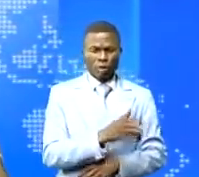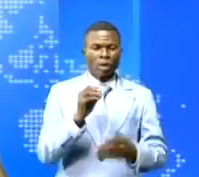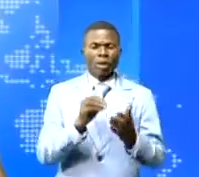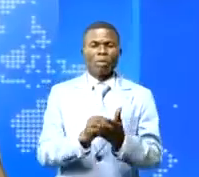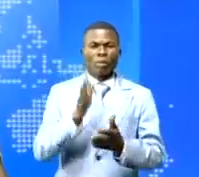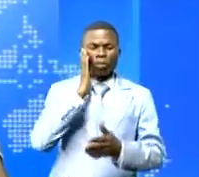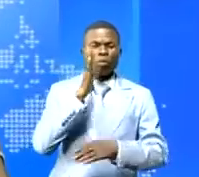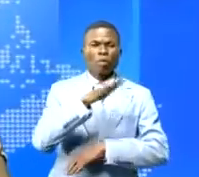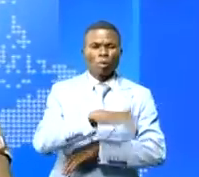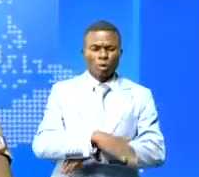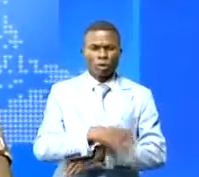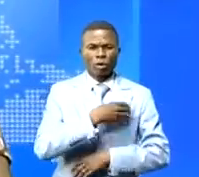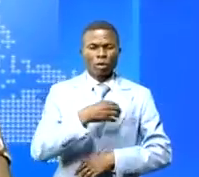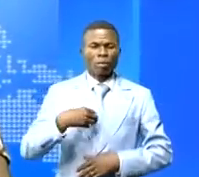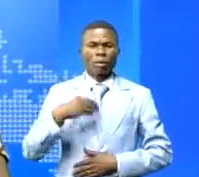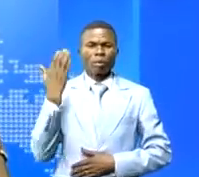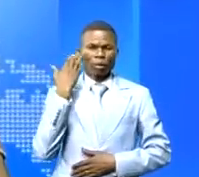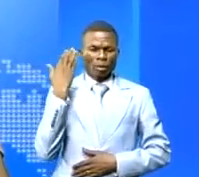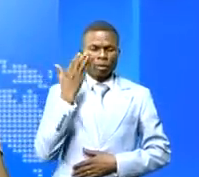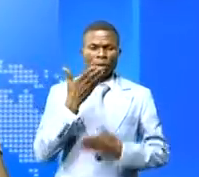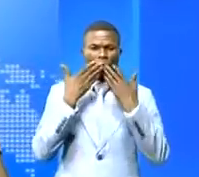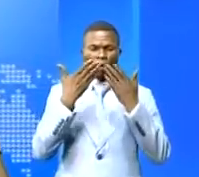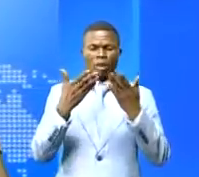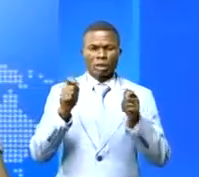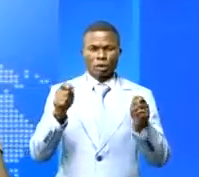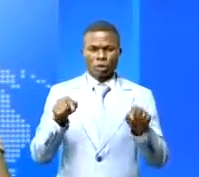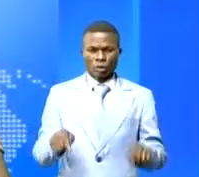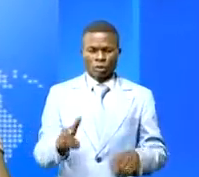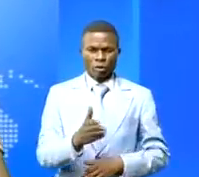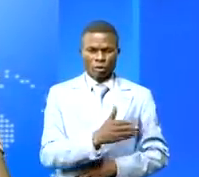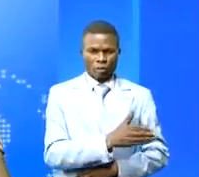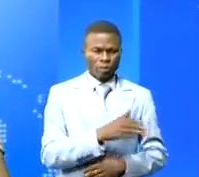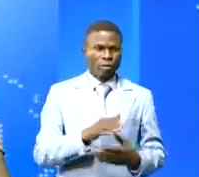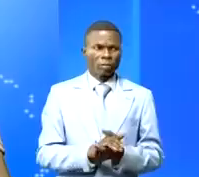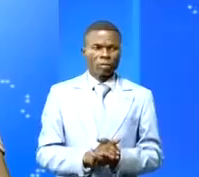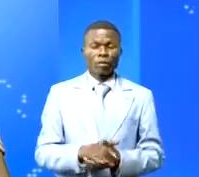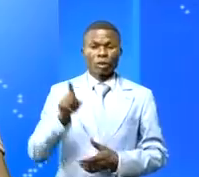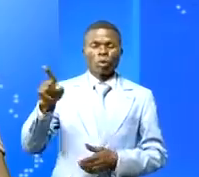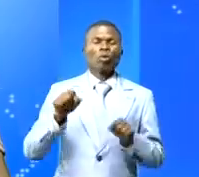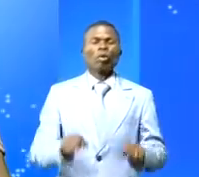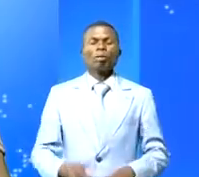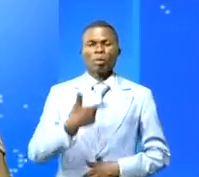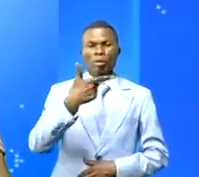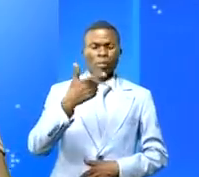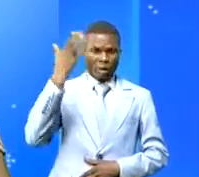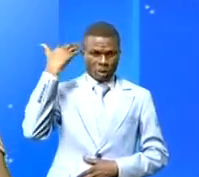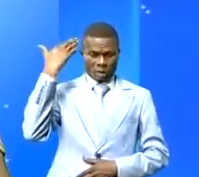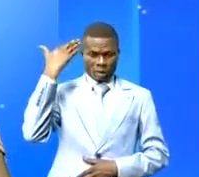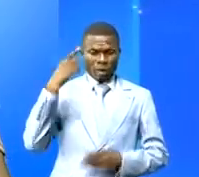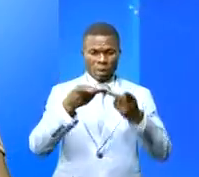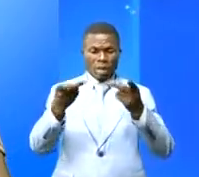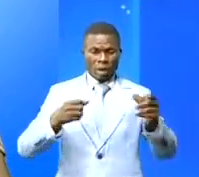fois, mesdames, messieurs, bonsoir et bienvenue. Il est mort mardi dernier sur la zone